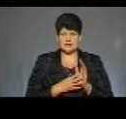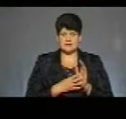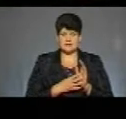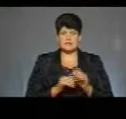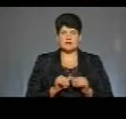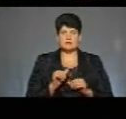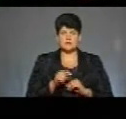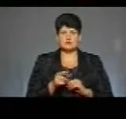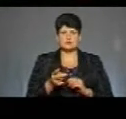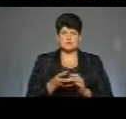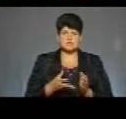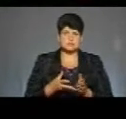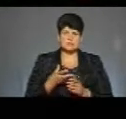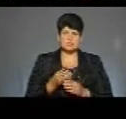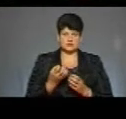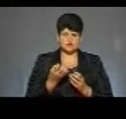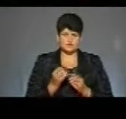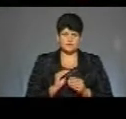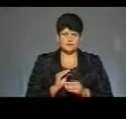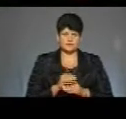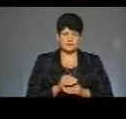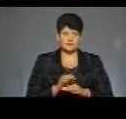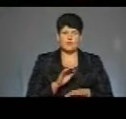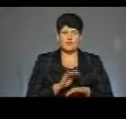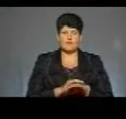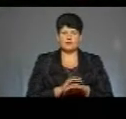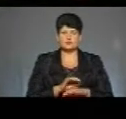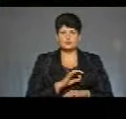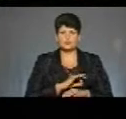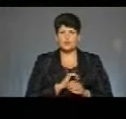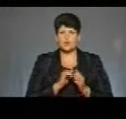Крім цього, треба буде сплатити по факту споживання